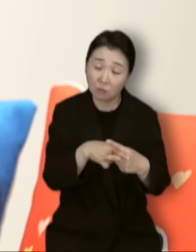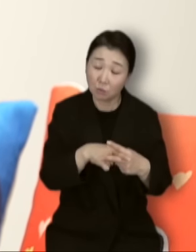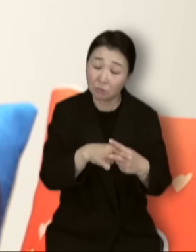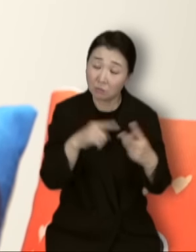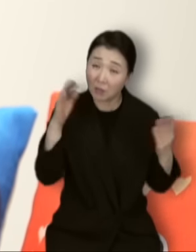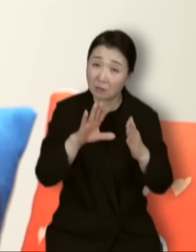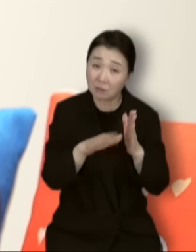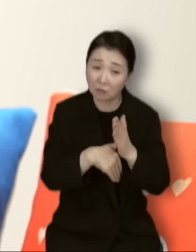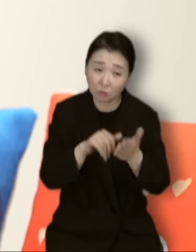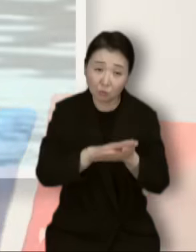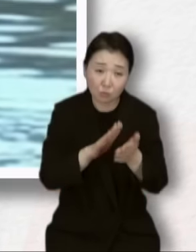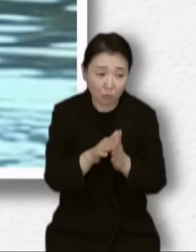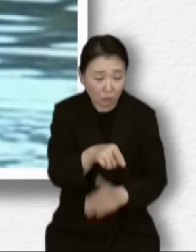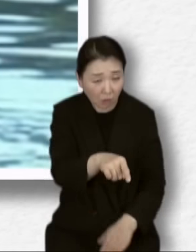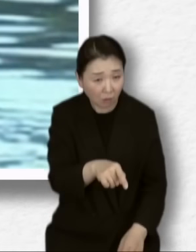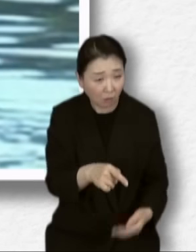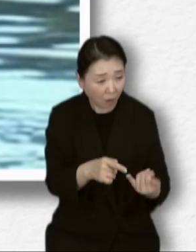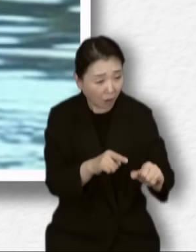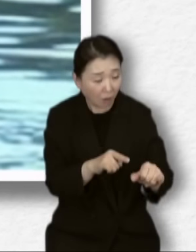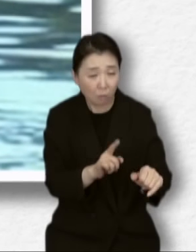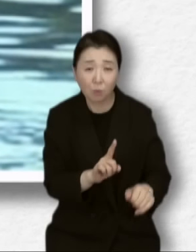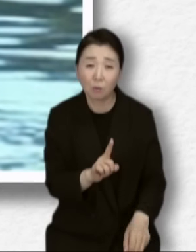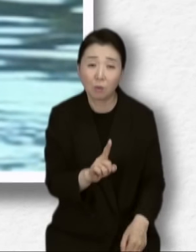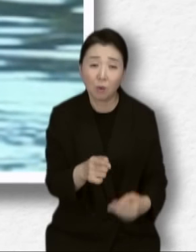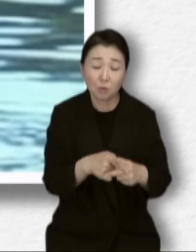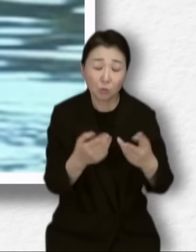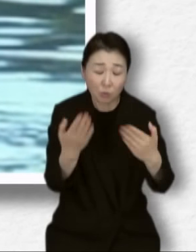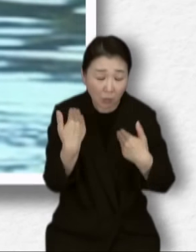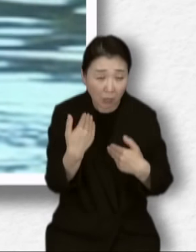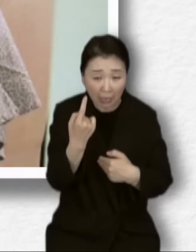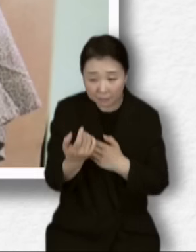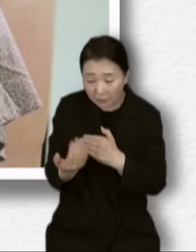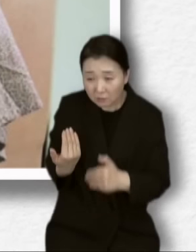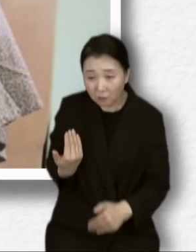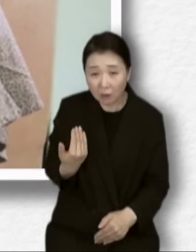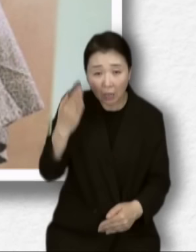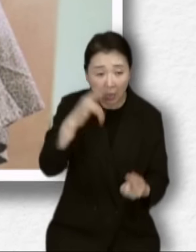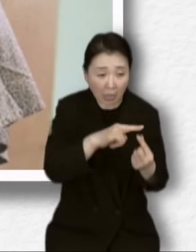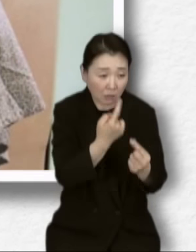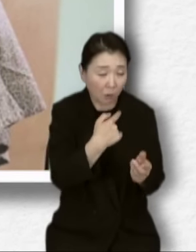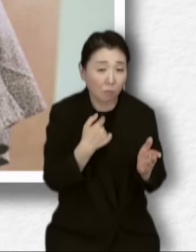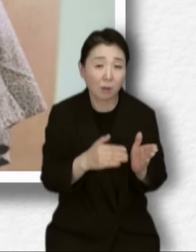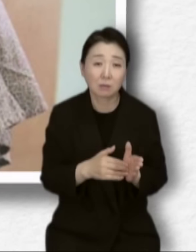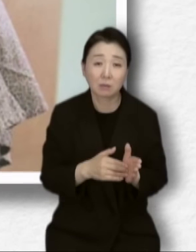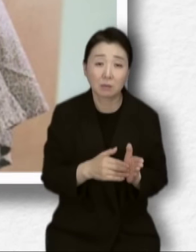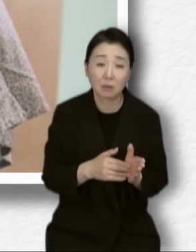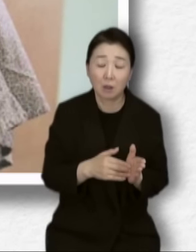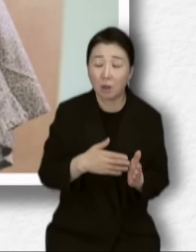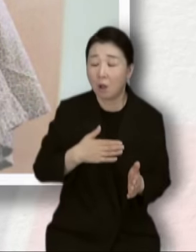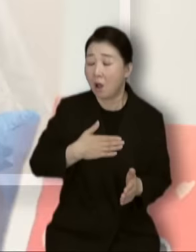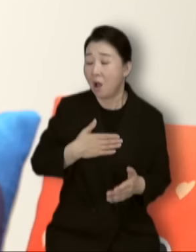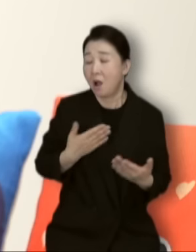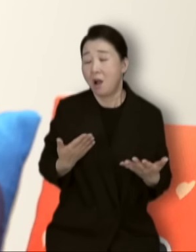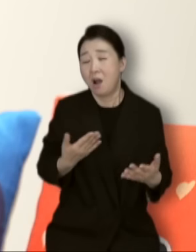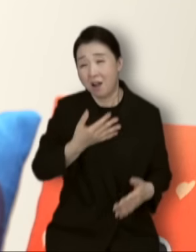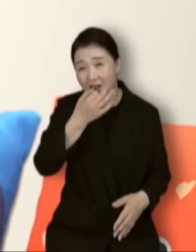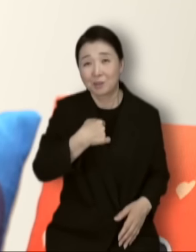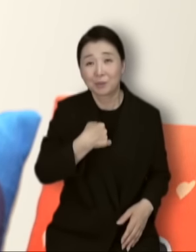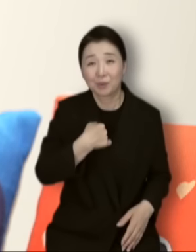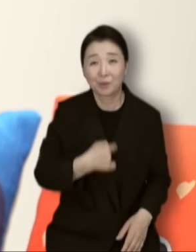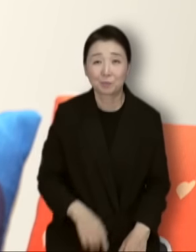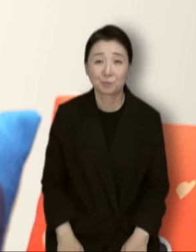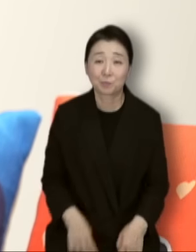초등학교 때도 유치원도 얘네들을 초등학교 가는데 한 달 전에 부랴부랴 한글을 뛰어요 미치는 줄